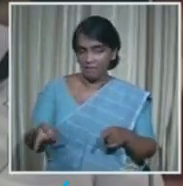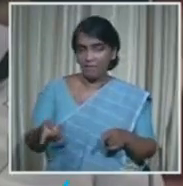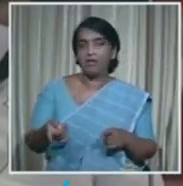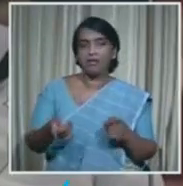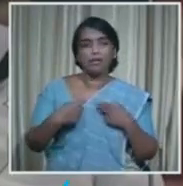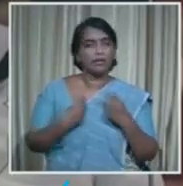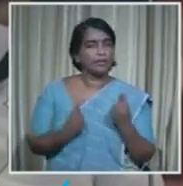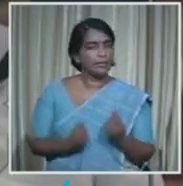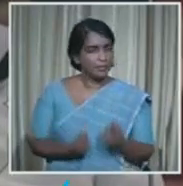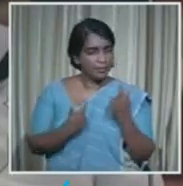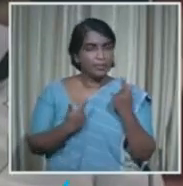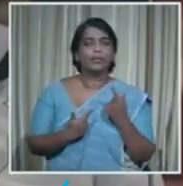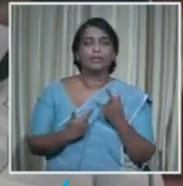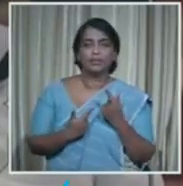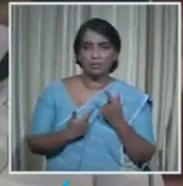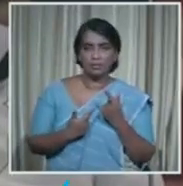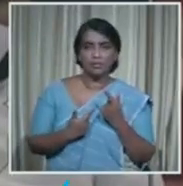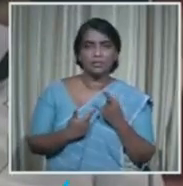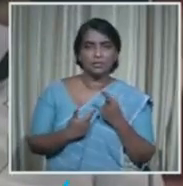කඩිනමි.